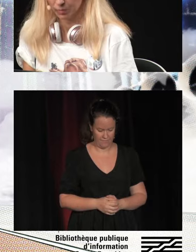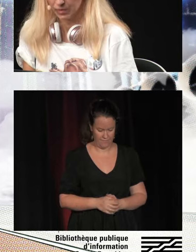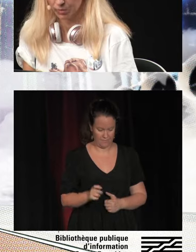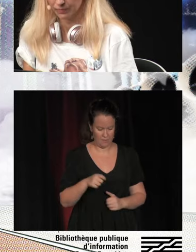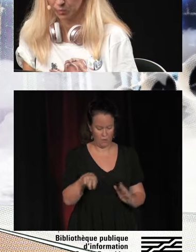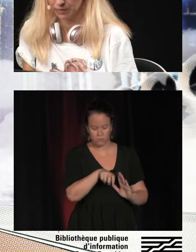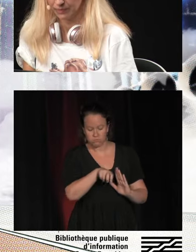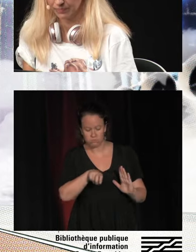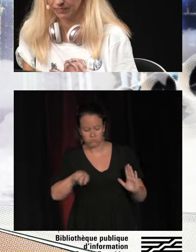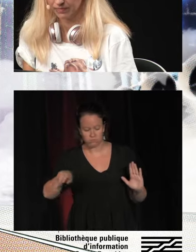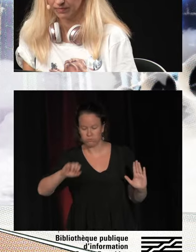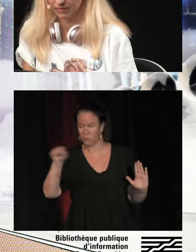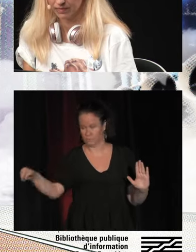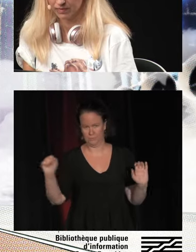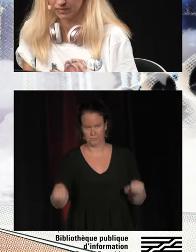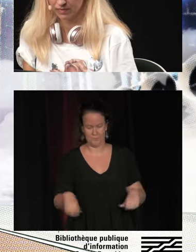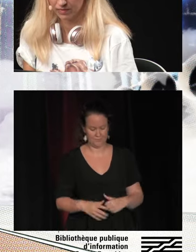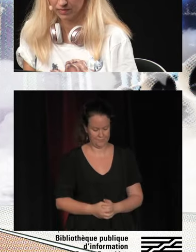ouais, on est bon, c'est bon, tout va bien.